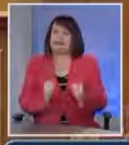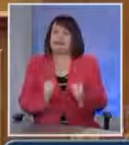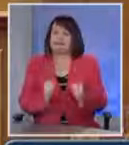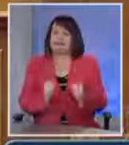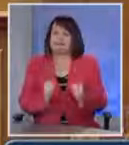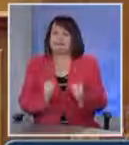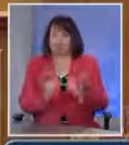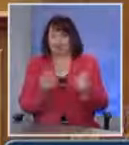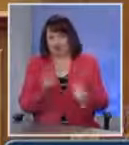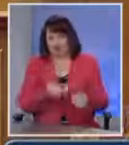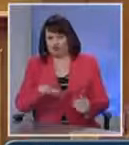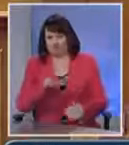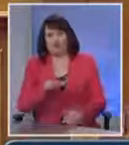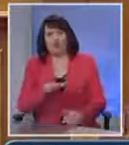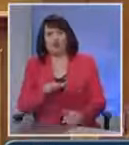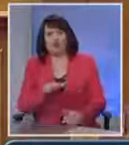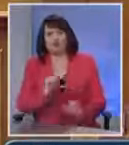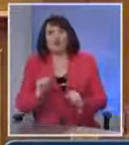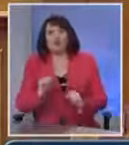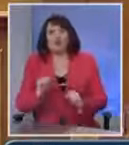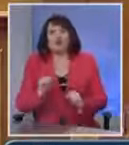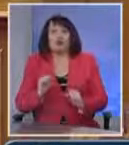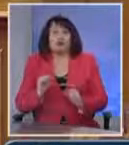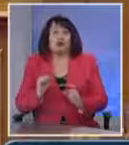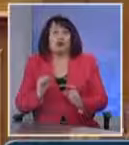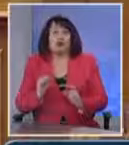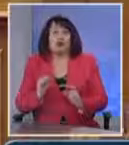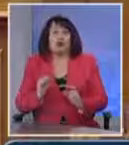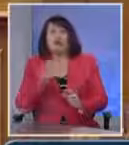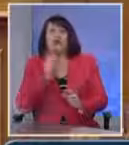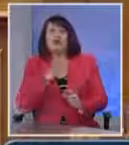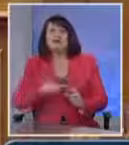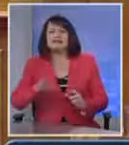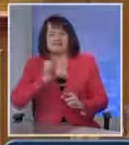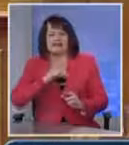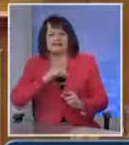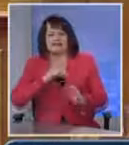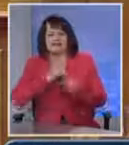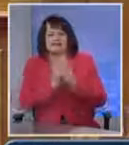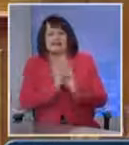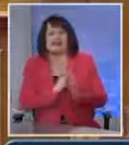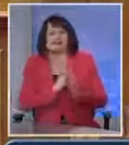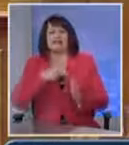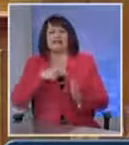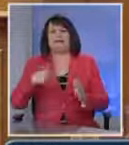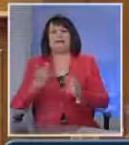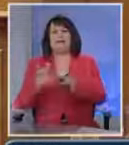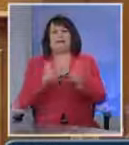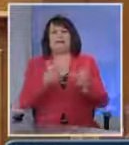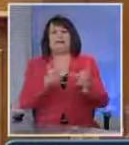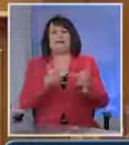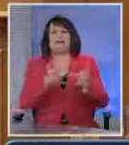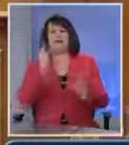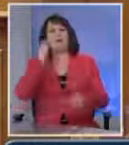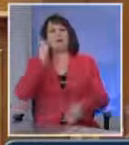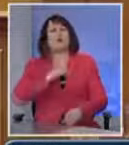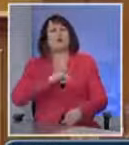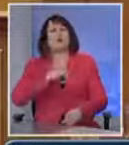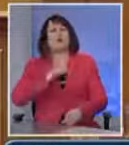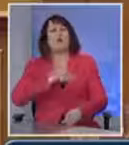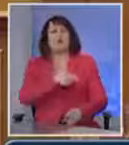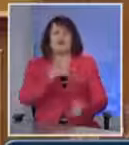ένα τέτοιο σκηνικό ισορροπίας τρόμου είναι παράδεισος για τα συμφέροντα και τους μηντιάρχες, που συνεχώς σε άλλα θέματα